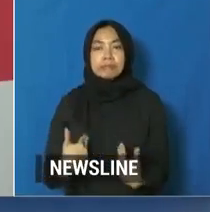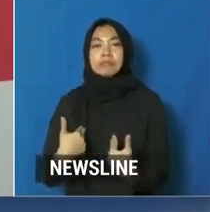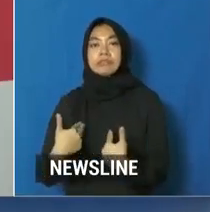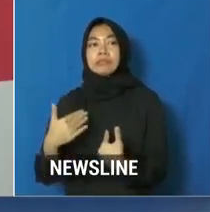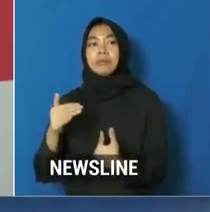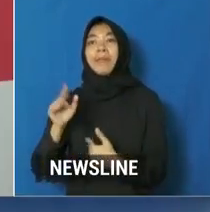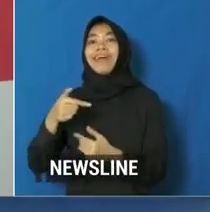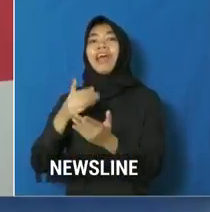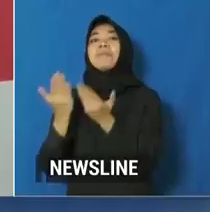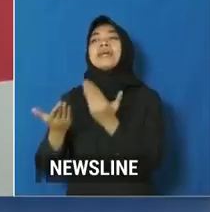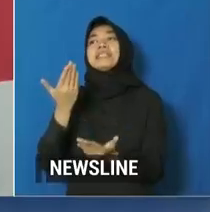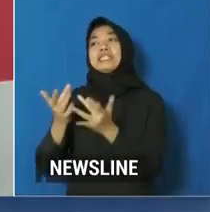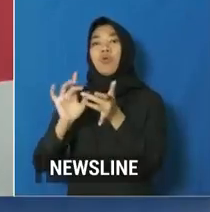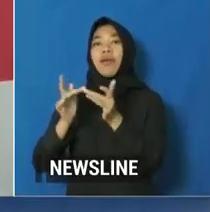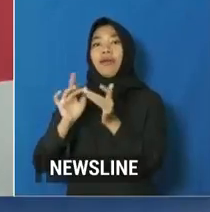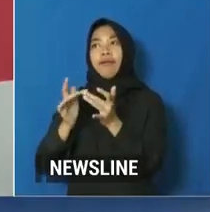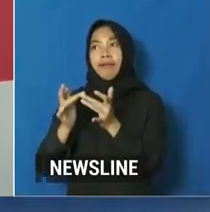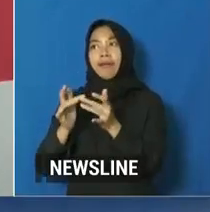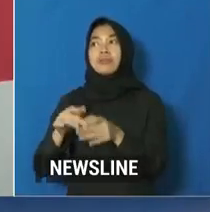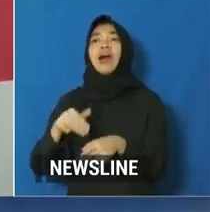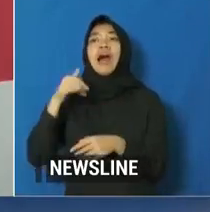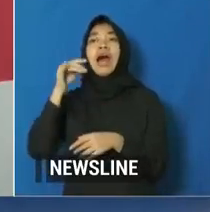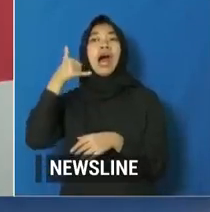melalui aplikasi online Halodoc